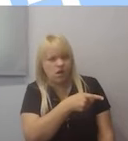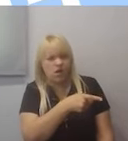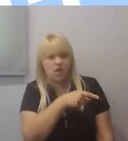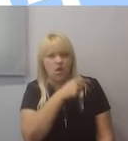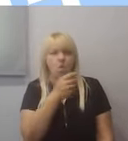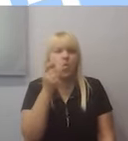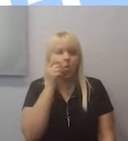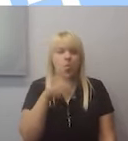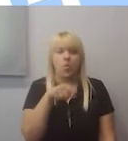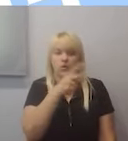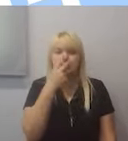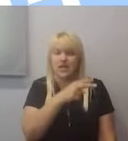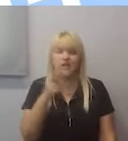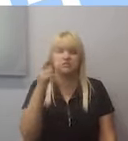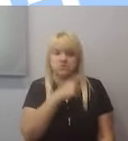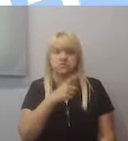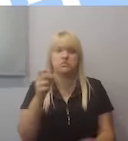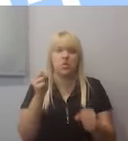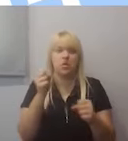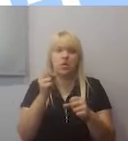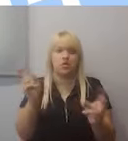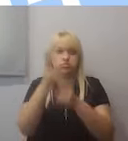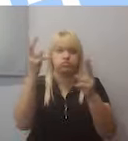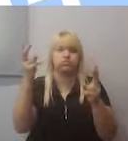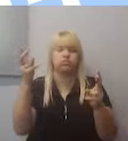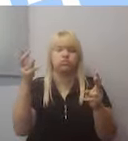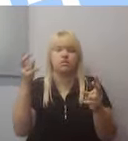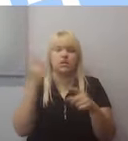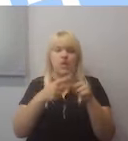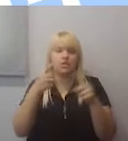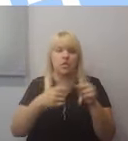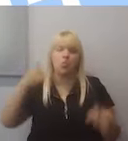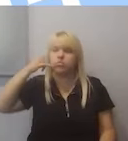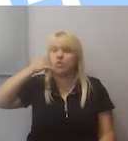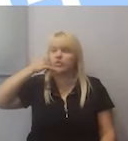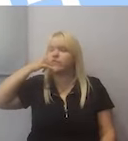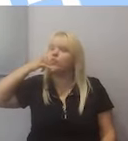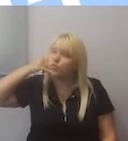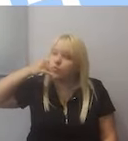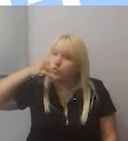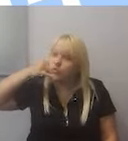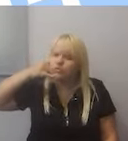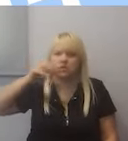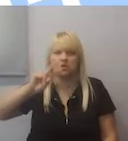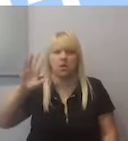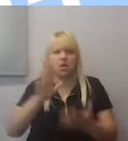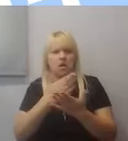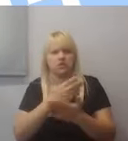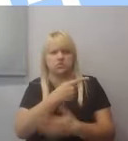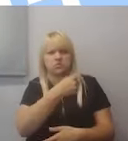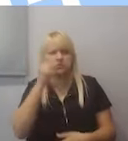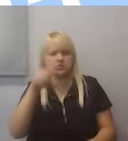netiešu ugun koriģē tantu pa mobilo telefonu kurai iedots ir uzdevums tā darīt ja un te jautājums kā tu vari izšķirt stāvot malā kurš ir kurš